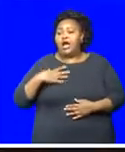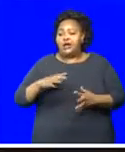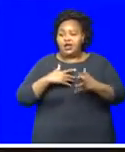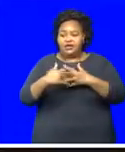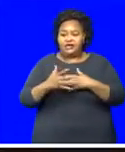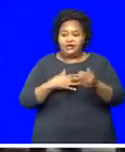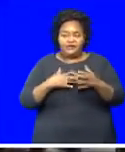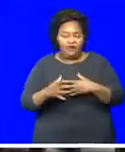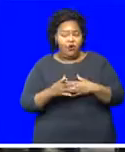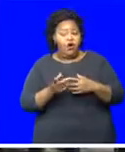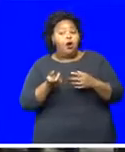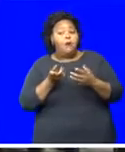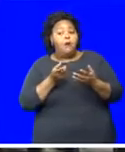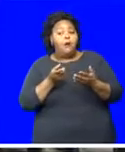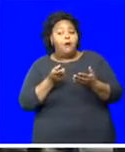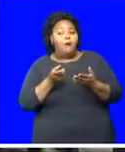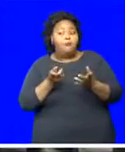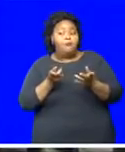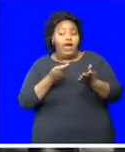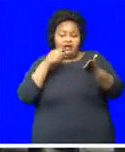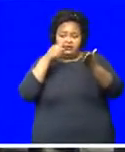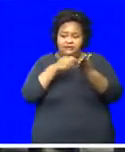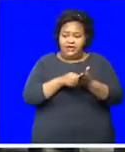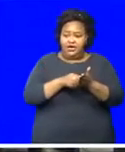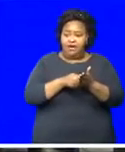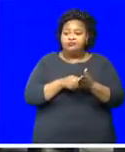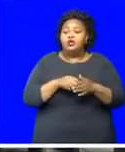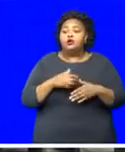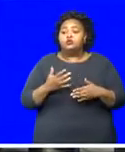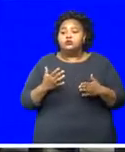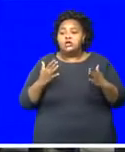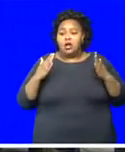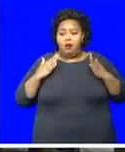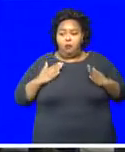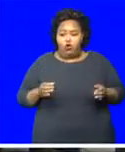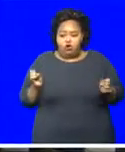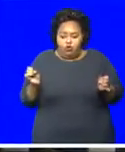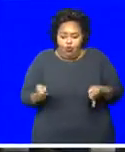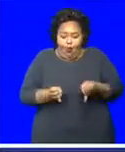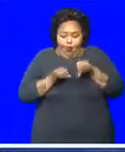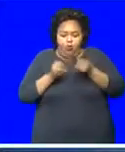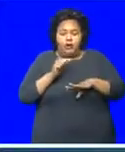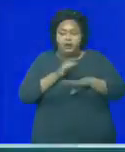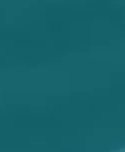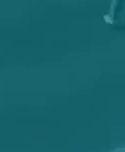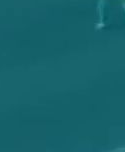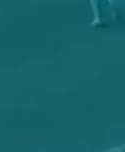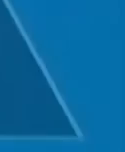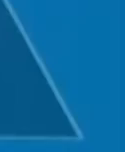sitindzawo kungako kubalulekile ukuthi batimukele etindzabeni ngingiyani msebenzi ngamanzini.